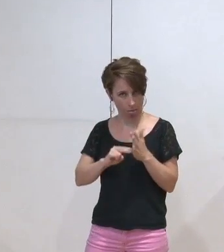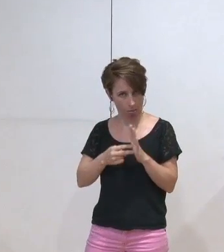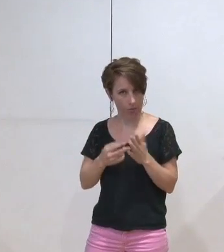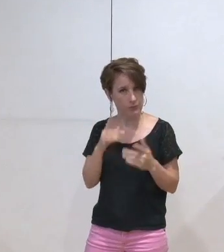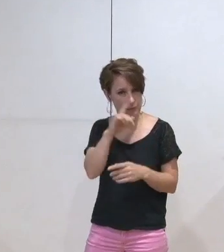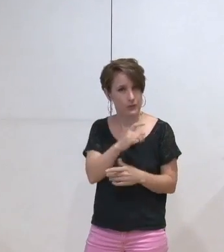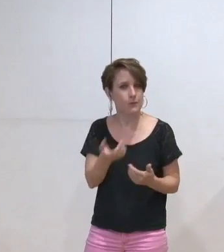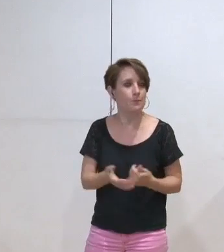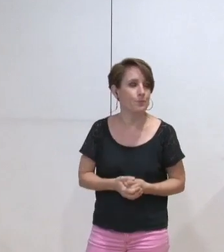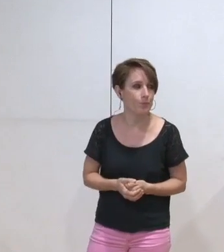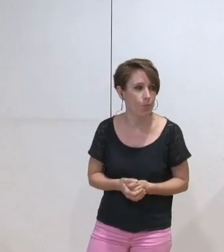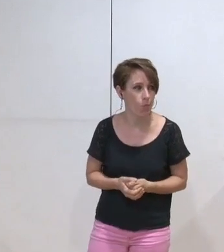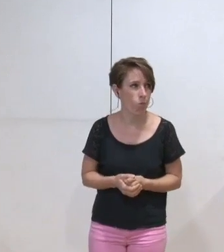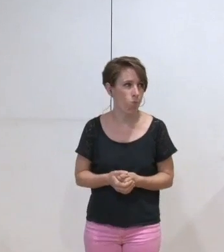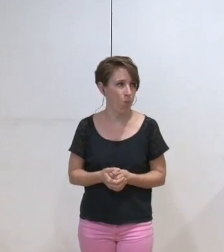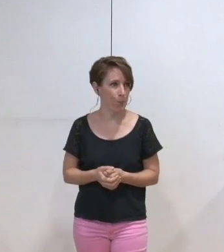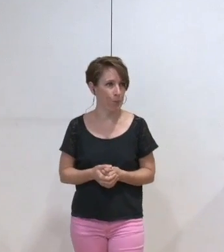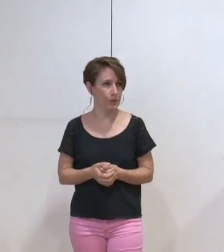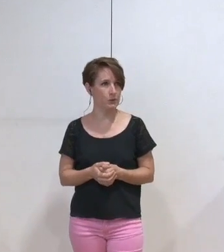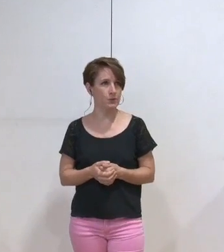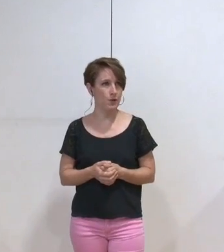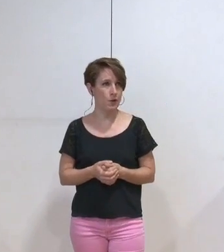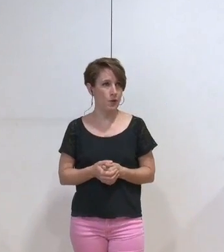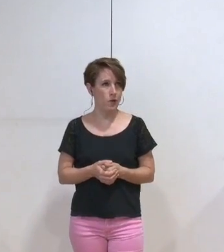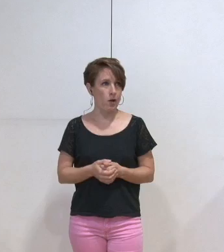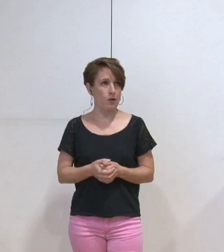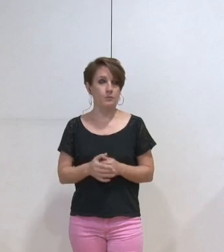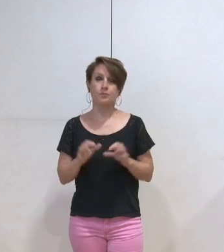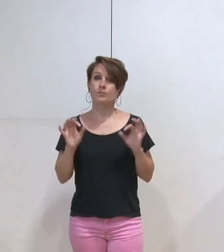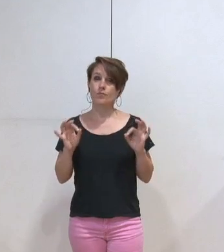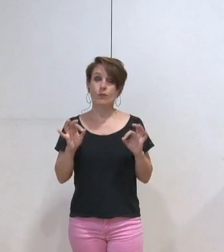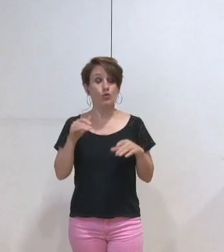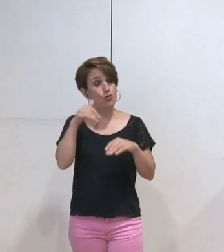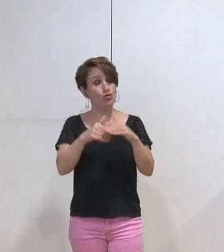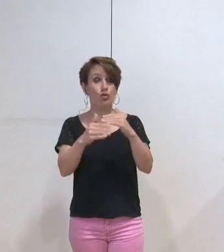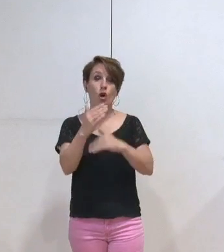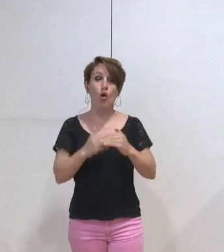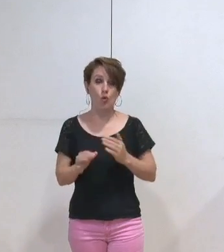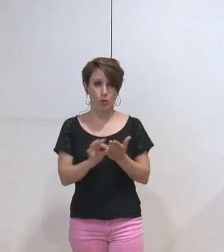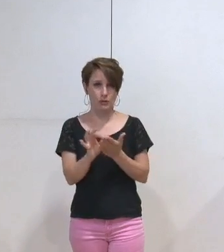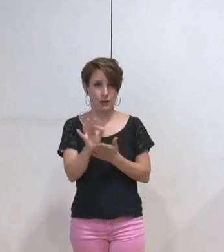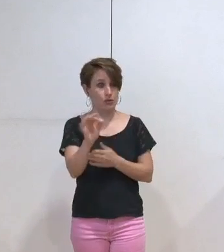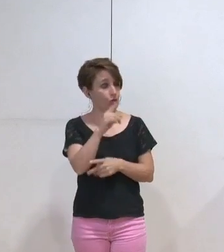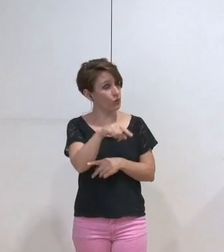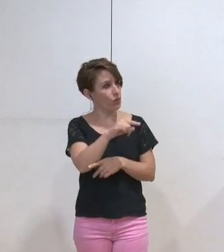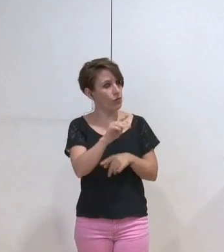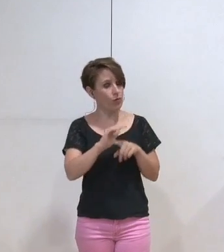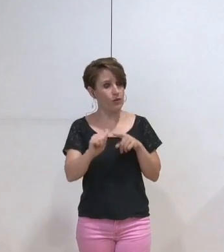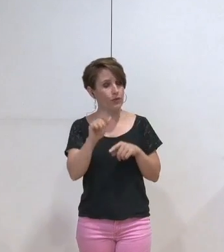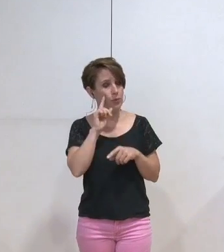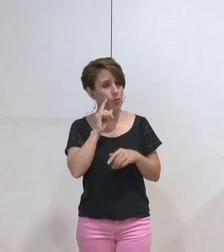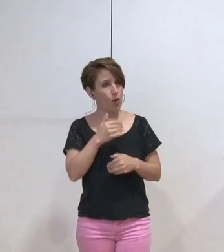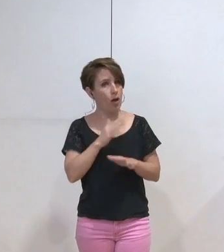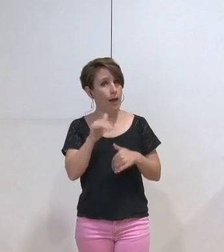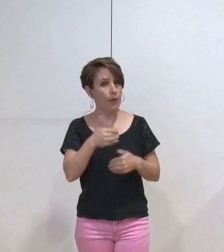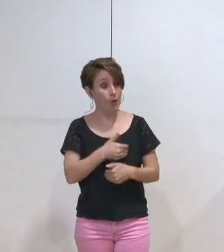c c'est intéressant de vous l'avez fait dans le d'ailleurs dans le plan stratégique de terminer en en voyant un peu plus large au niveau de la